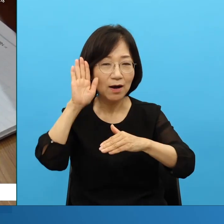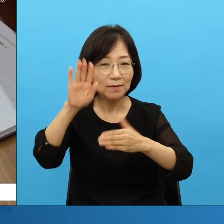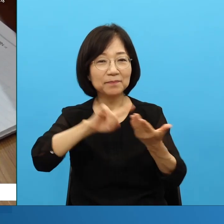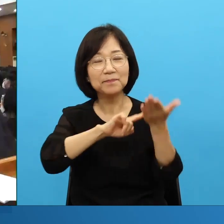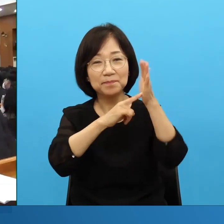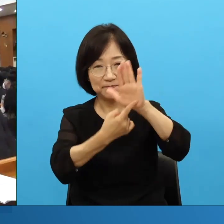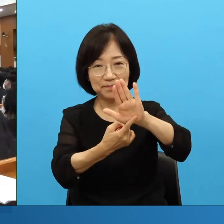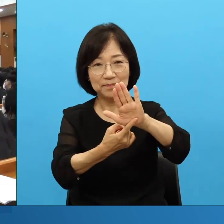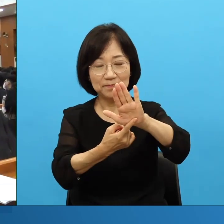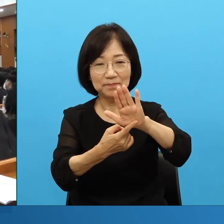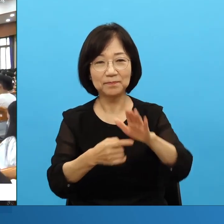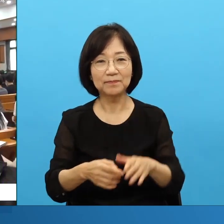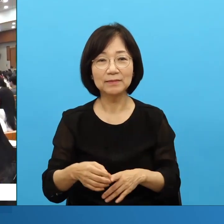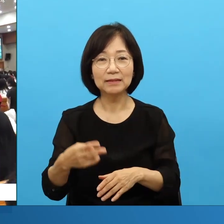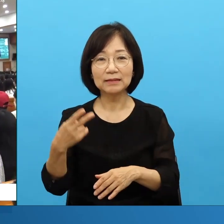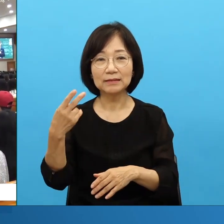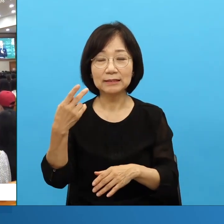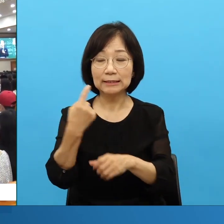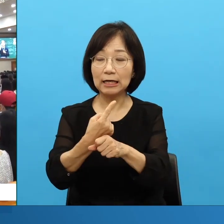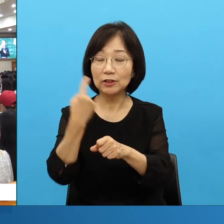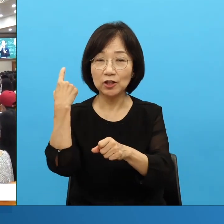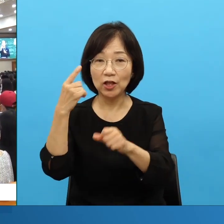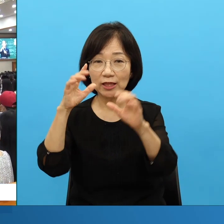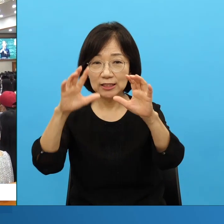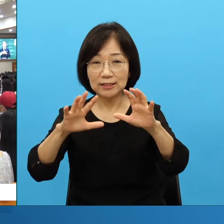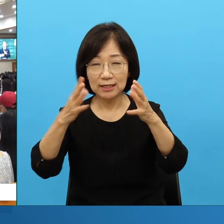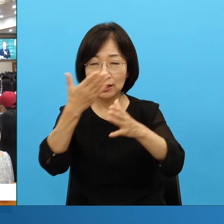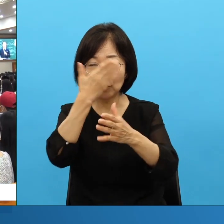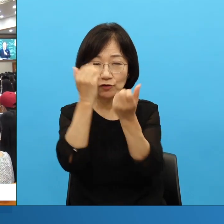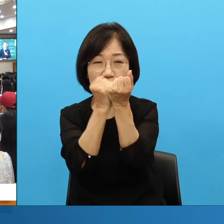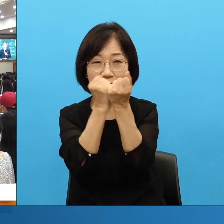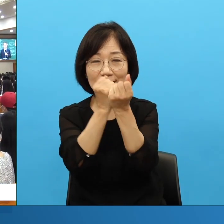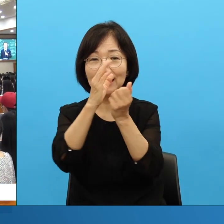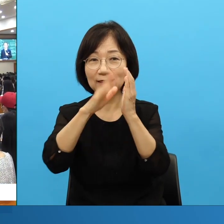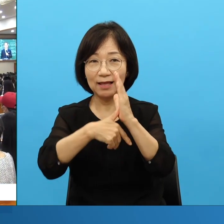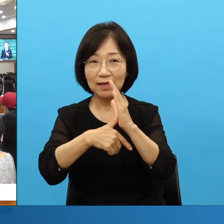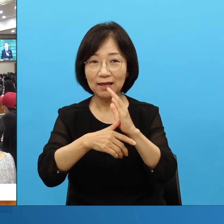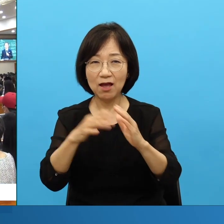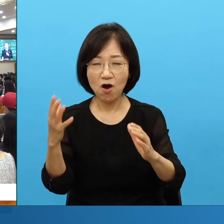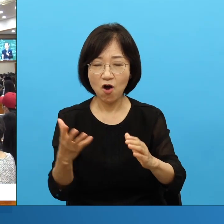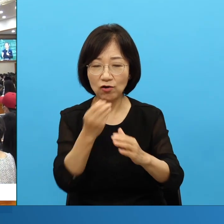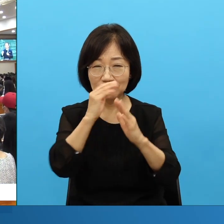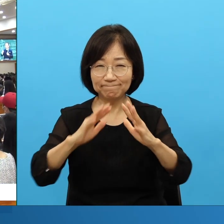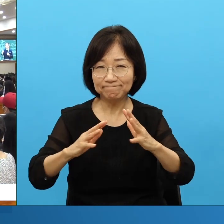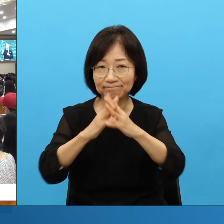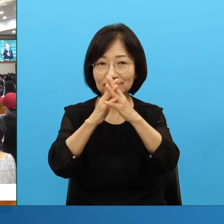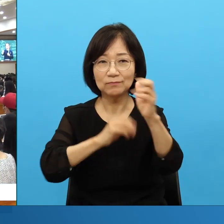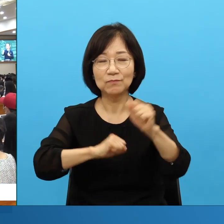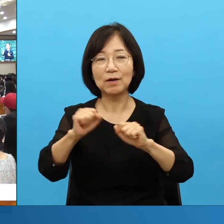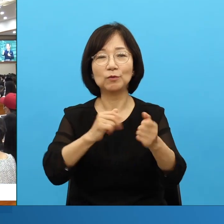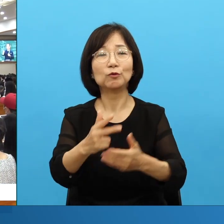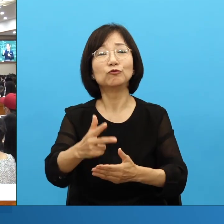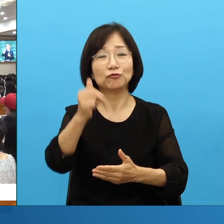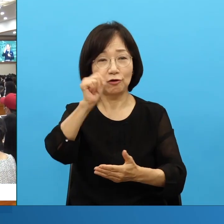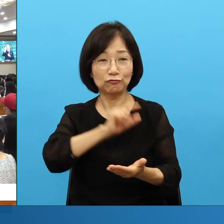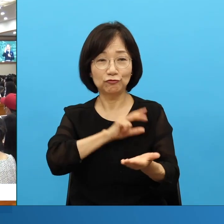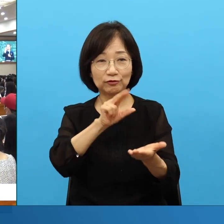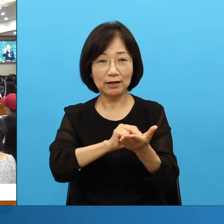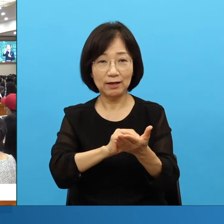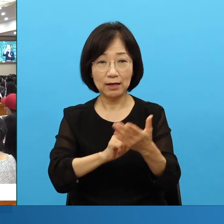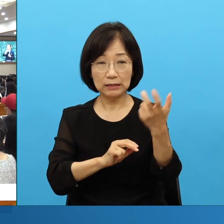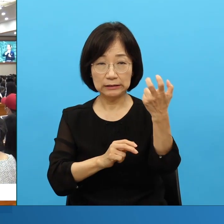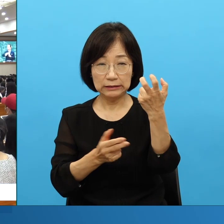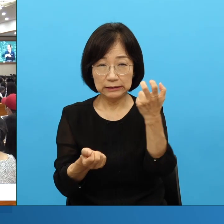공지됩니다. 한편 지난해 세계 청년 수련회에서는 홀리 메이슨 운동의 주역이란 주제로 70 영향